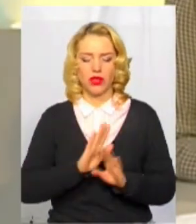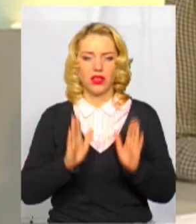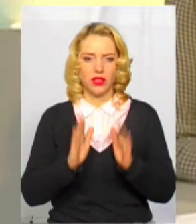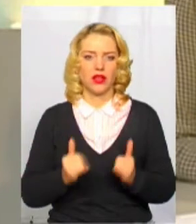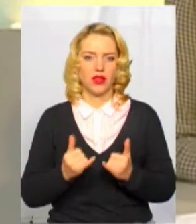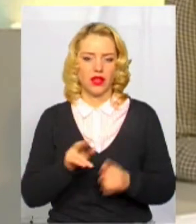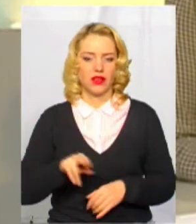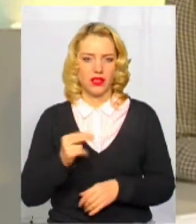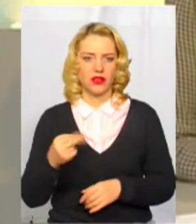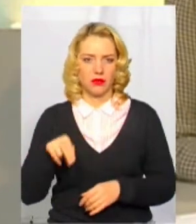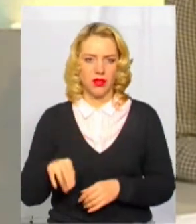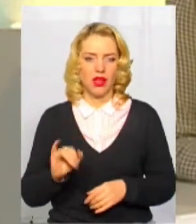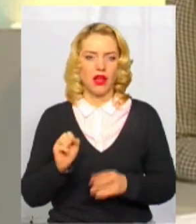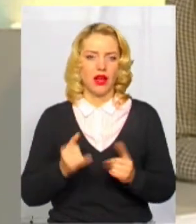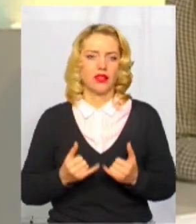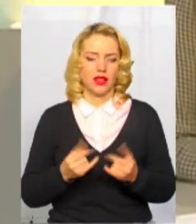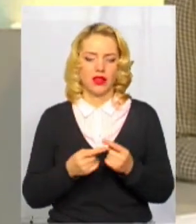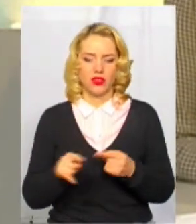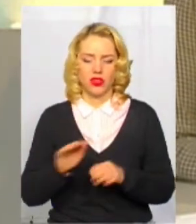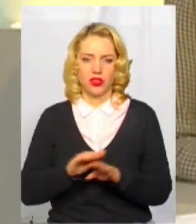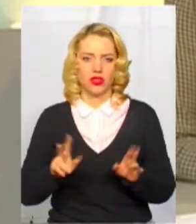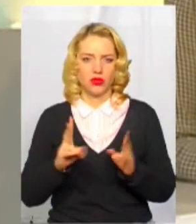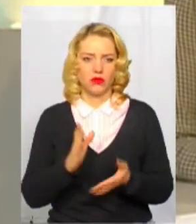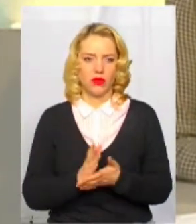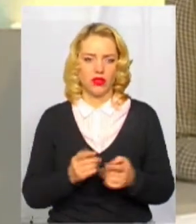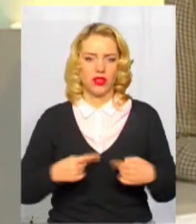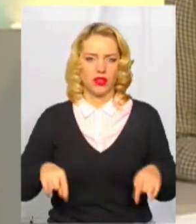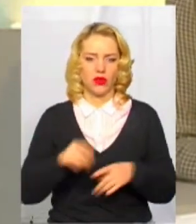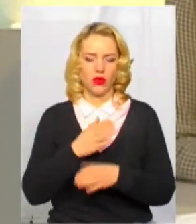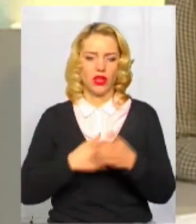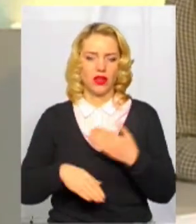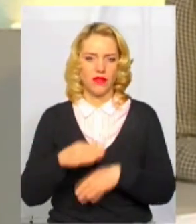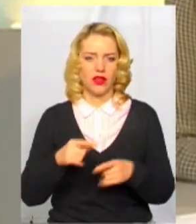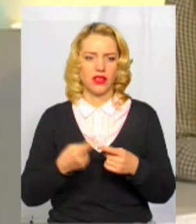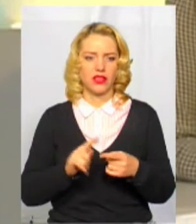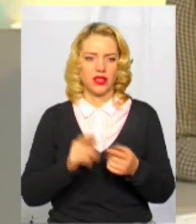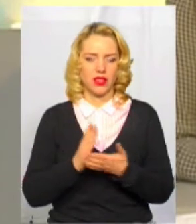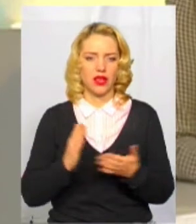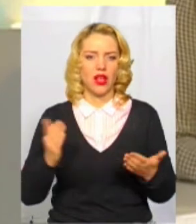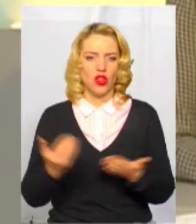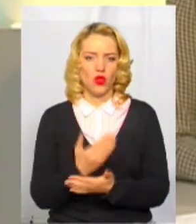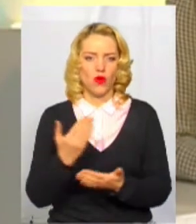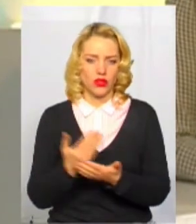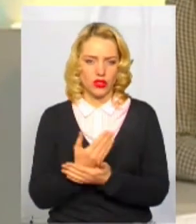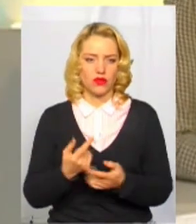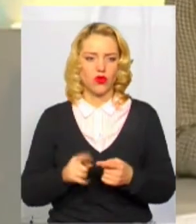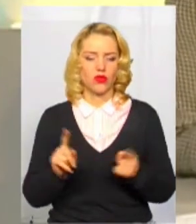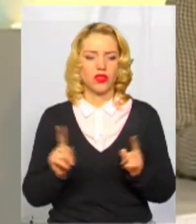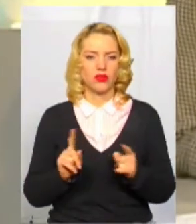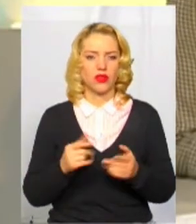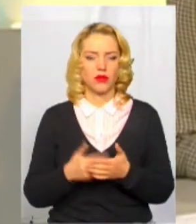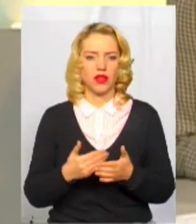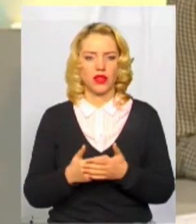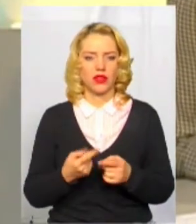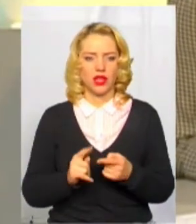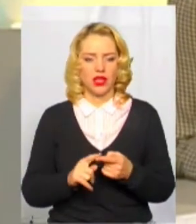дитячим церебральним паралічем, але для інших діток, які мають категорії інвалідності. Це теж є новшество. І на що, ну, до